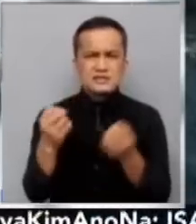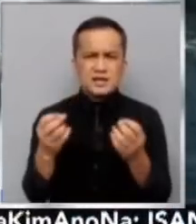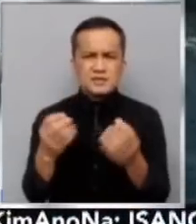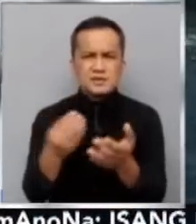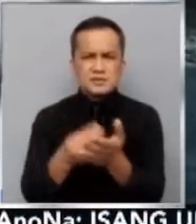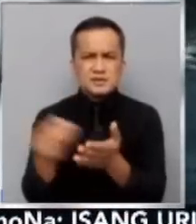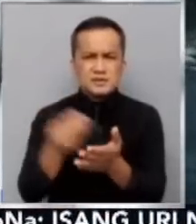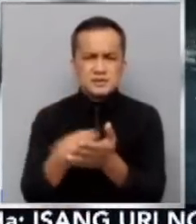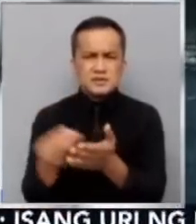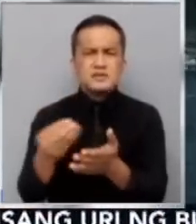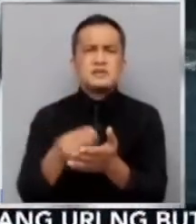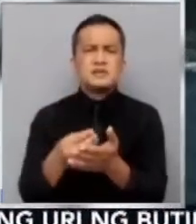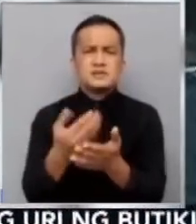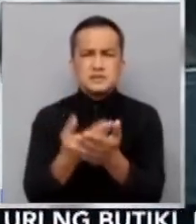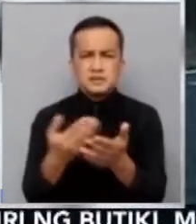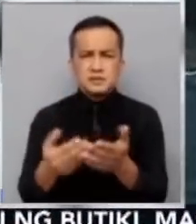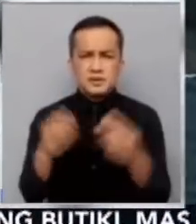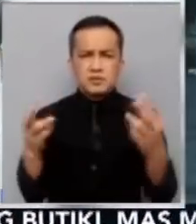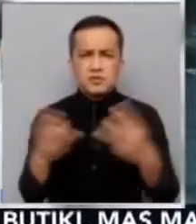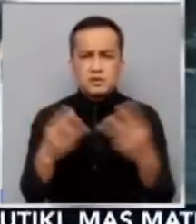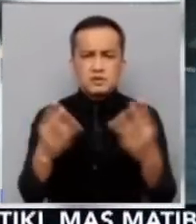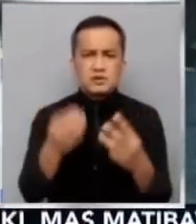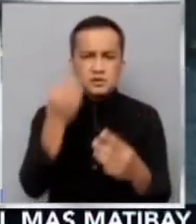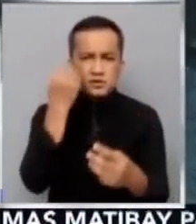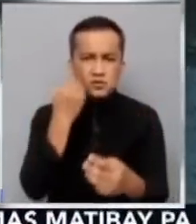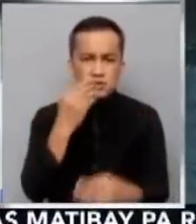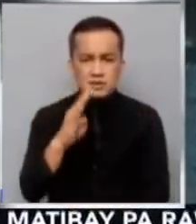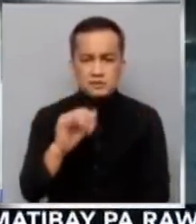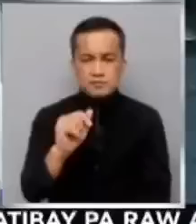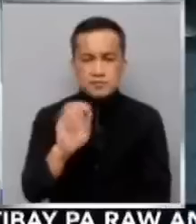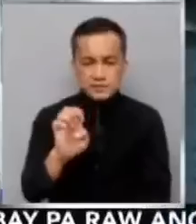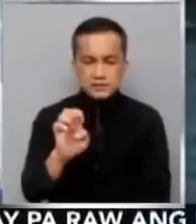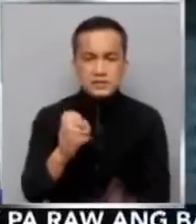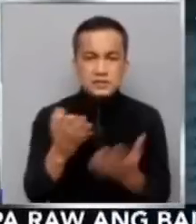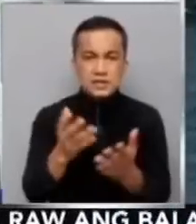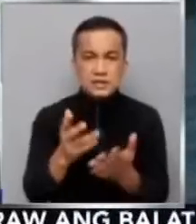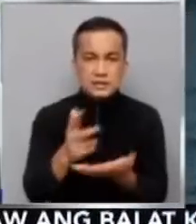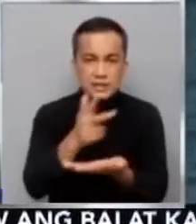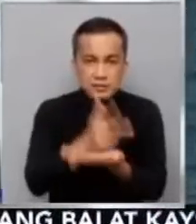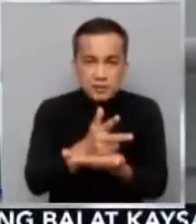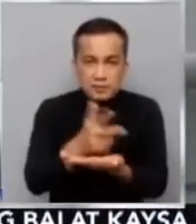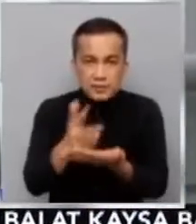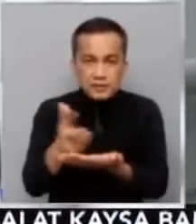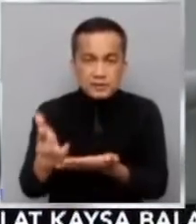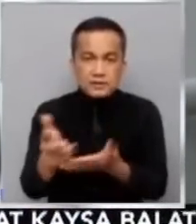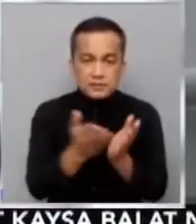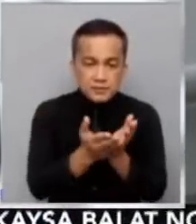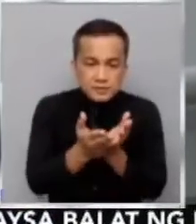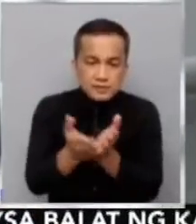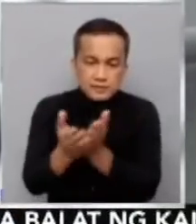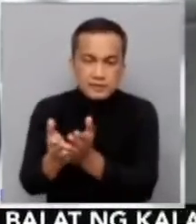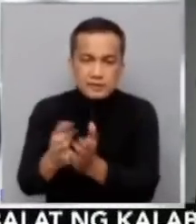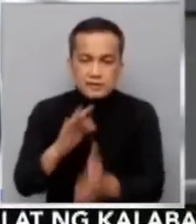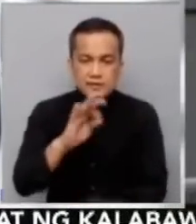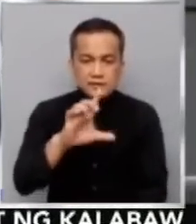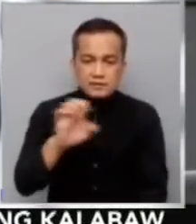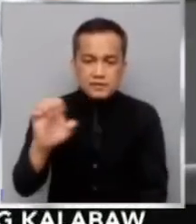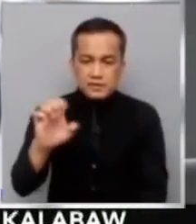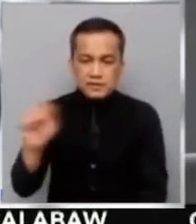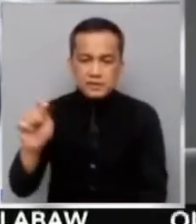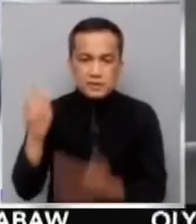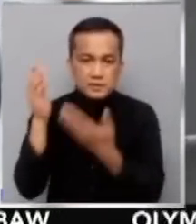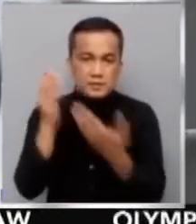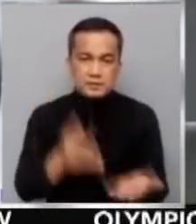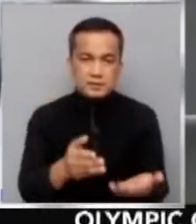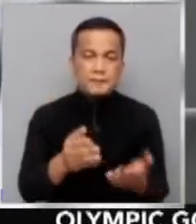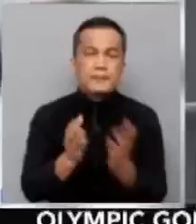pandigma, kulang ang naval base kung saan ipaparada ang kasalukuyang fleet at mga paparating pang barko. Isa raw